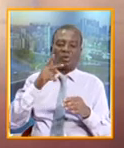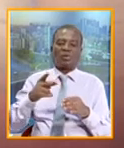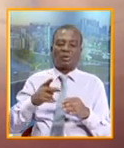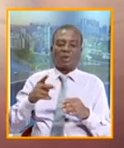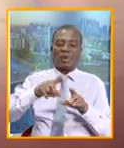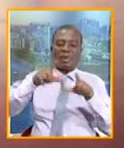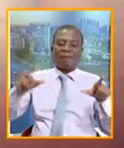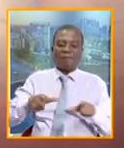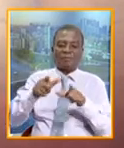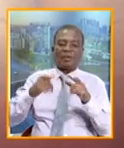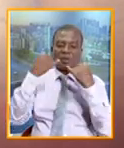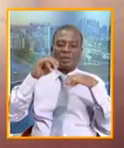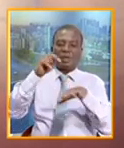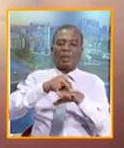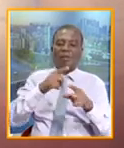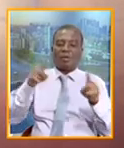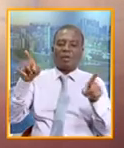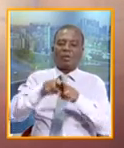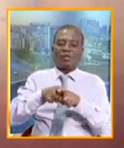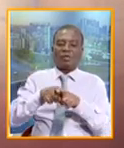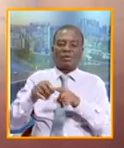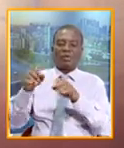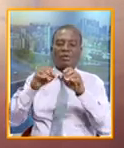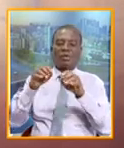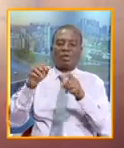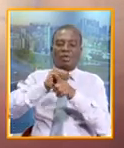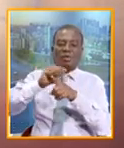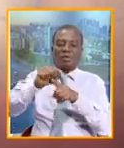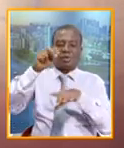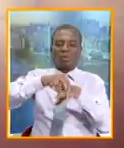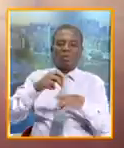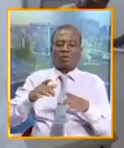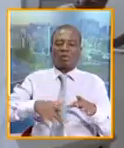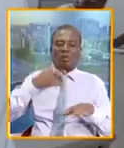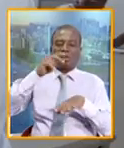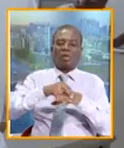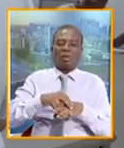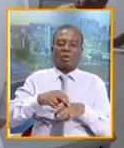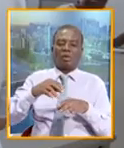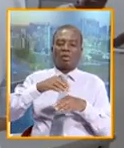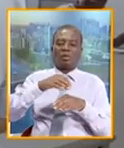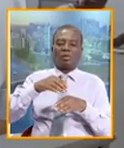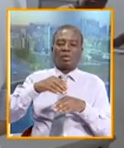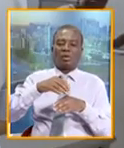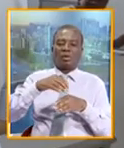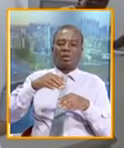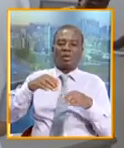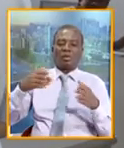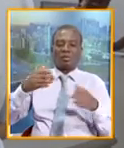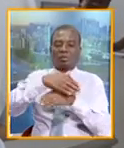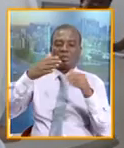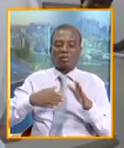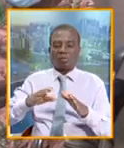lieu justement d'information, mais aussi de formation, de sensibilisation. Le centre propose une